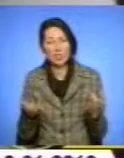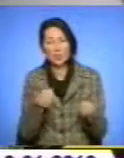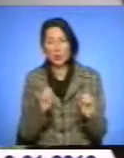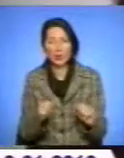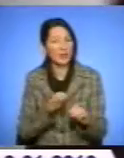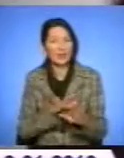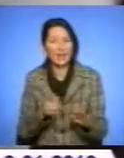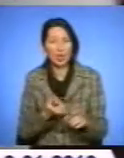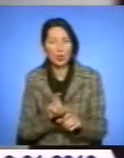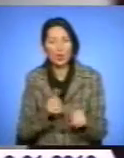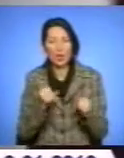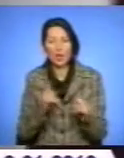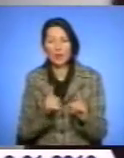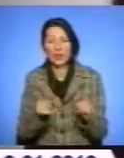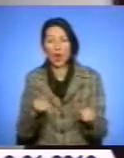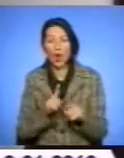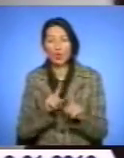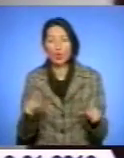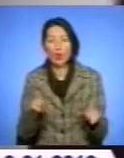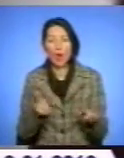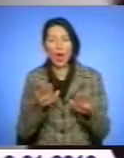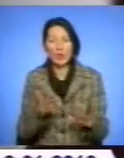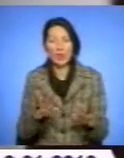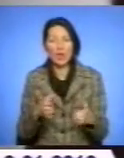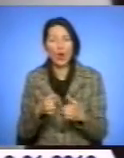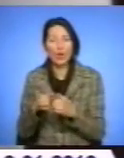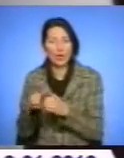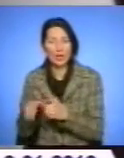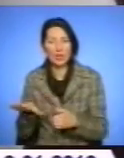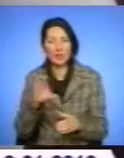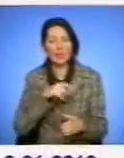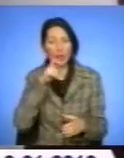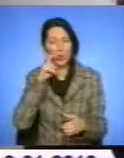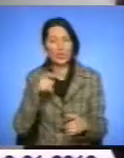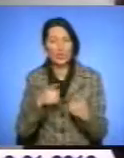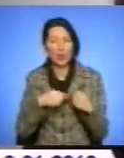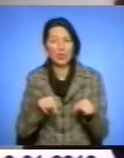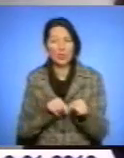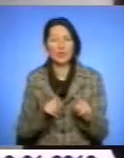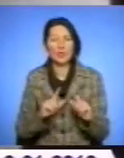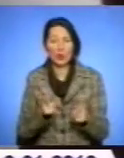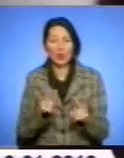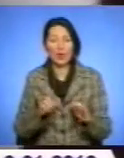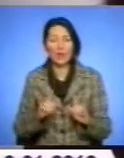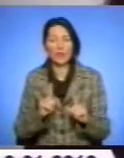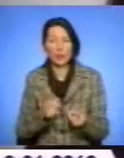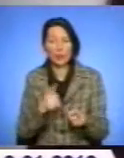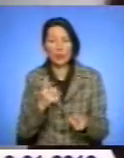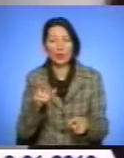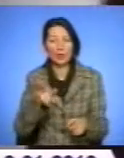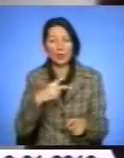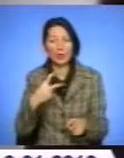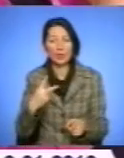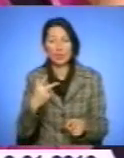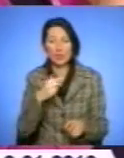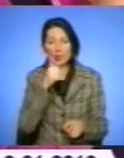дуже для деяких, особливо це стосується місцевих осередків всеукраїнських організацій, вступає в дію з 1 січня